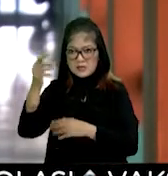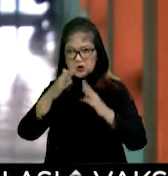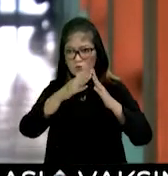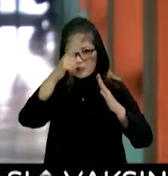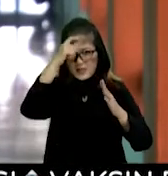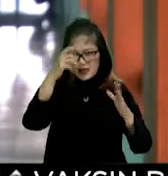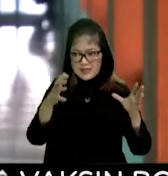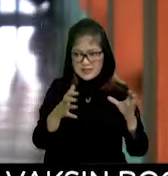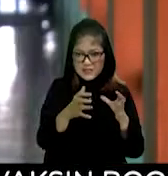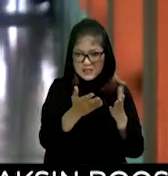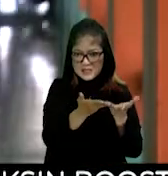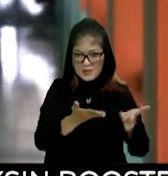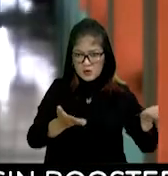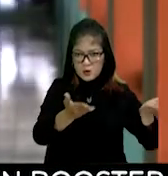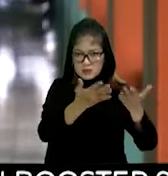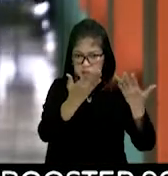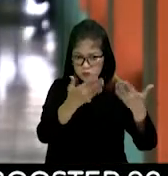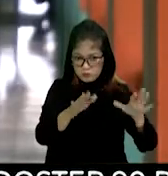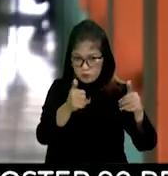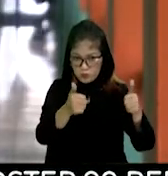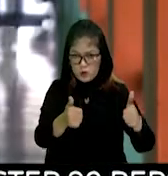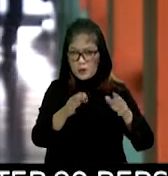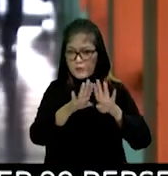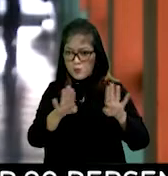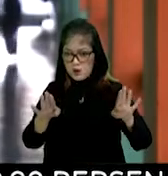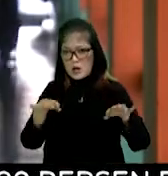masih diperbolehkan dan memungkinkan untuk dibuka ataupun